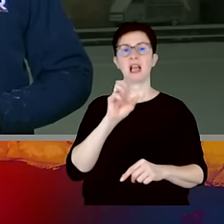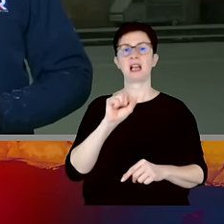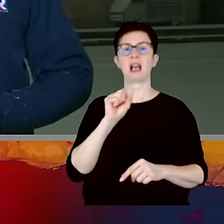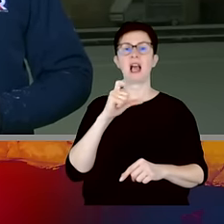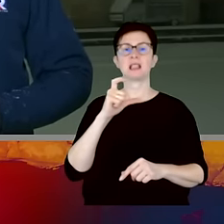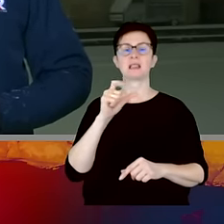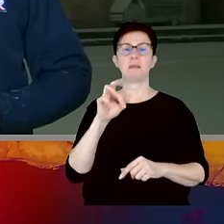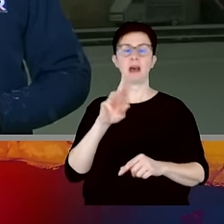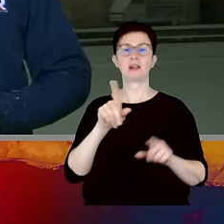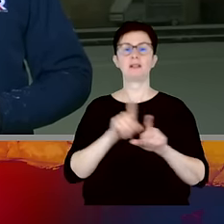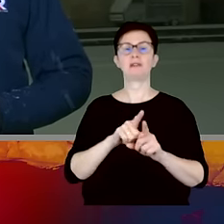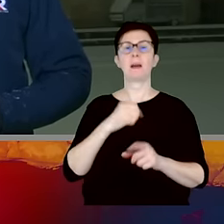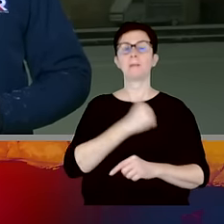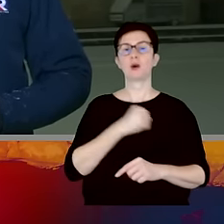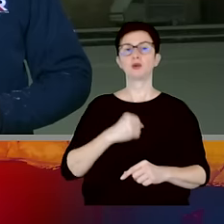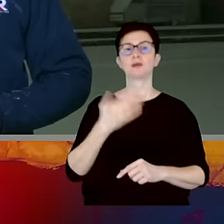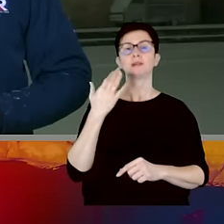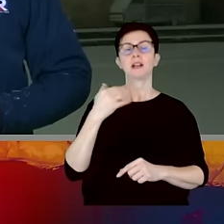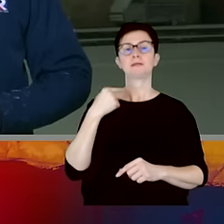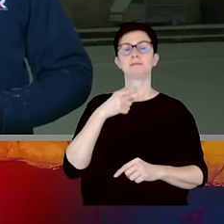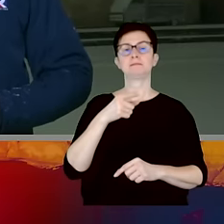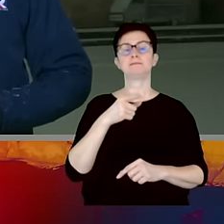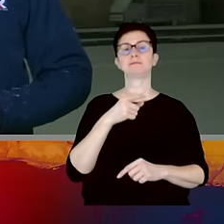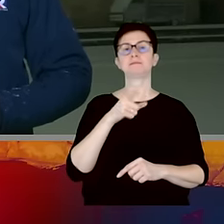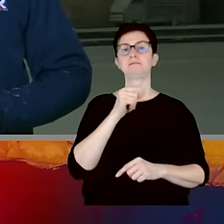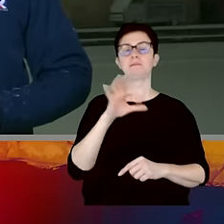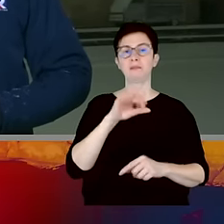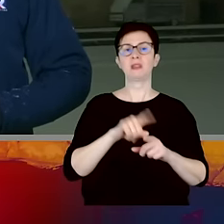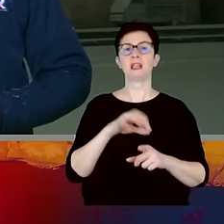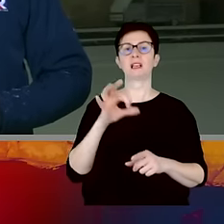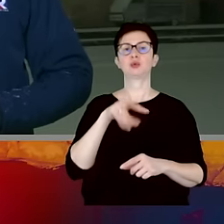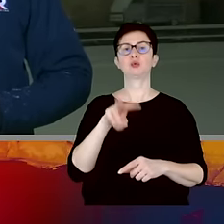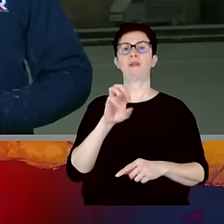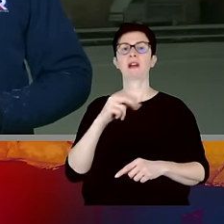byli parlamentarzyści Prawa i Sprawiedliwości Suwerennej Polski. Był pan